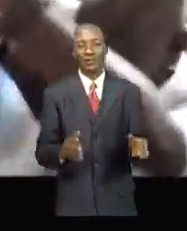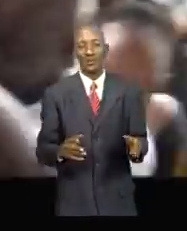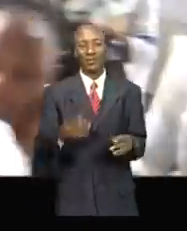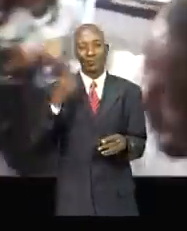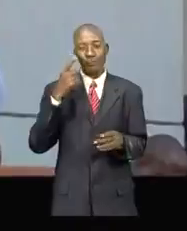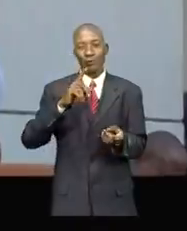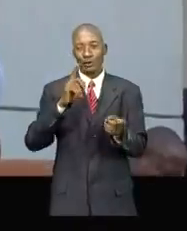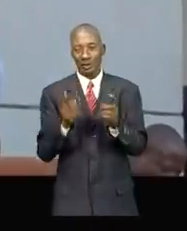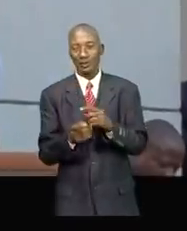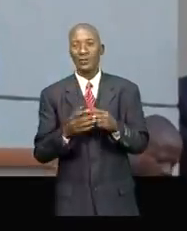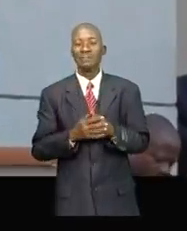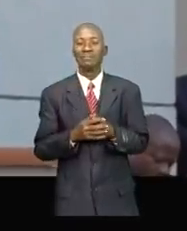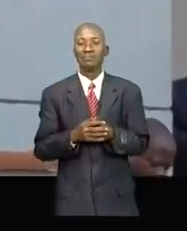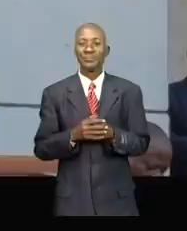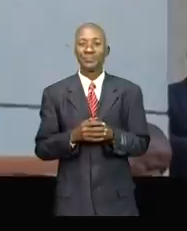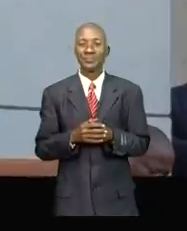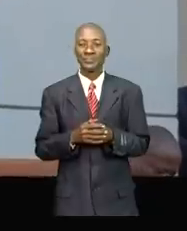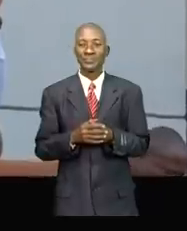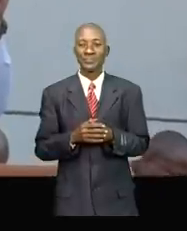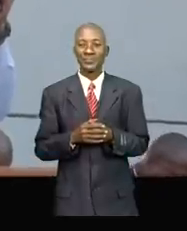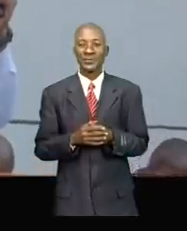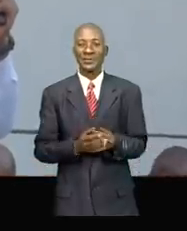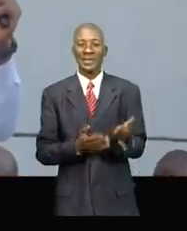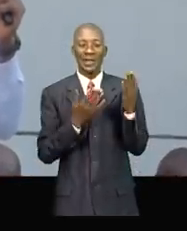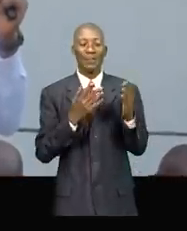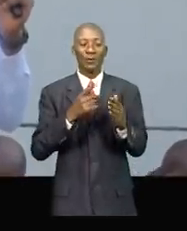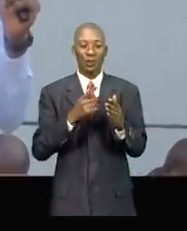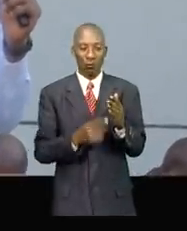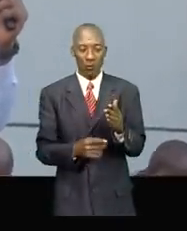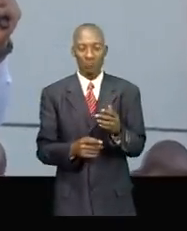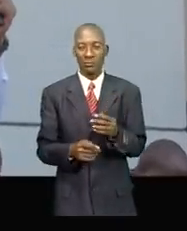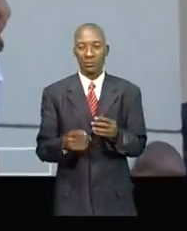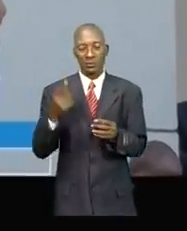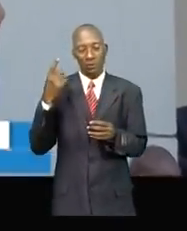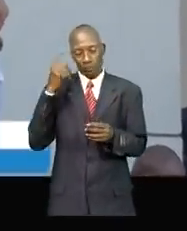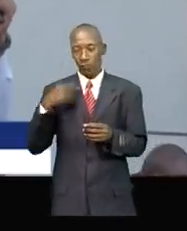était important pour moi, c'était de venir vous entendre,